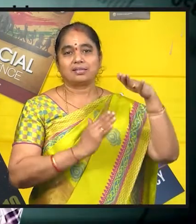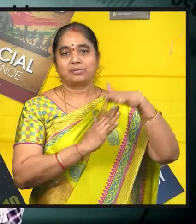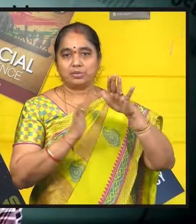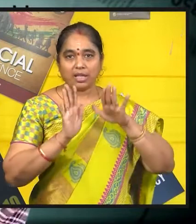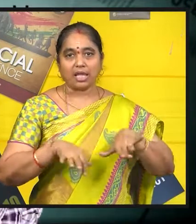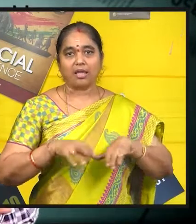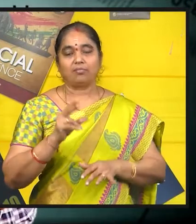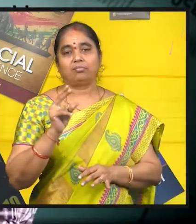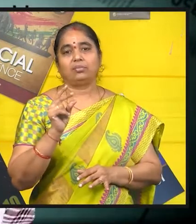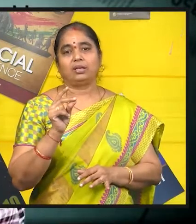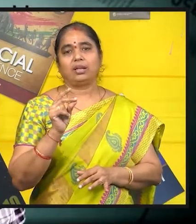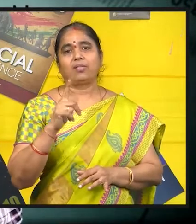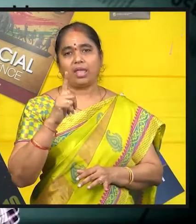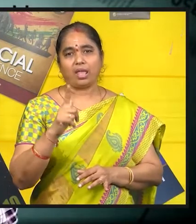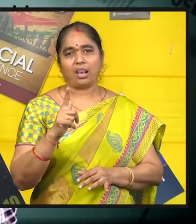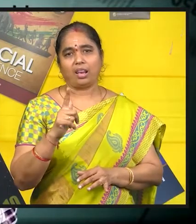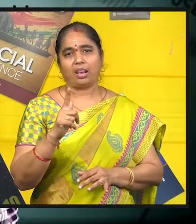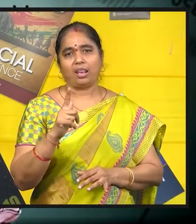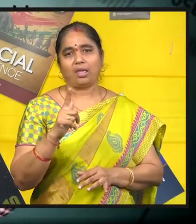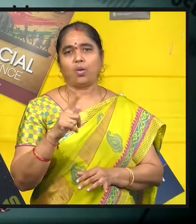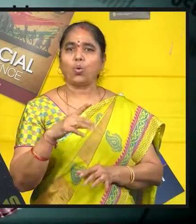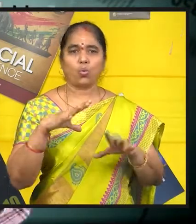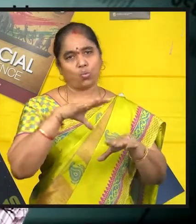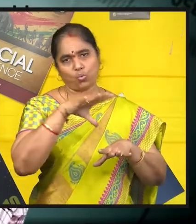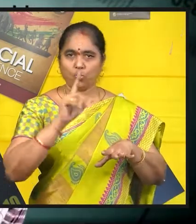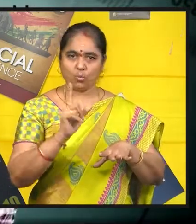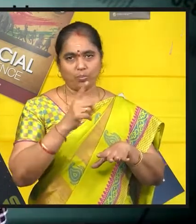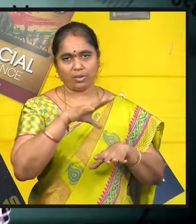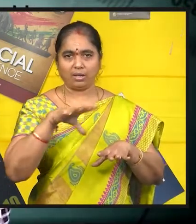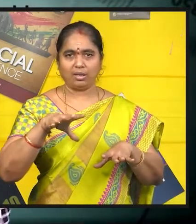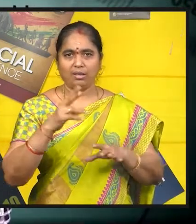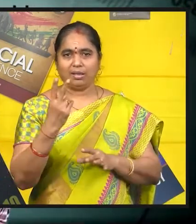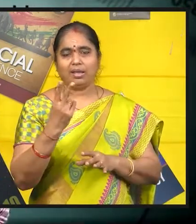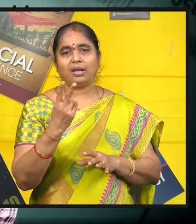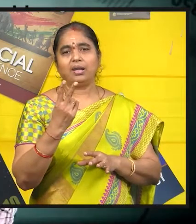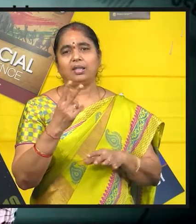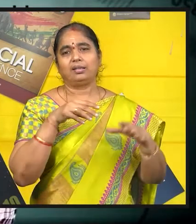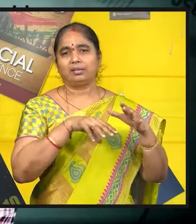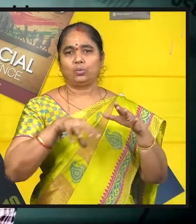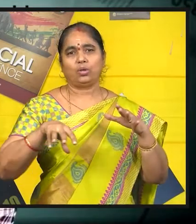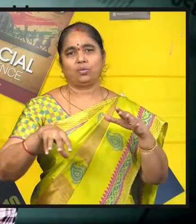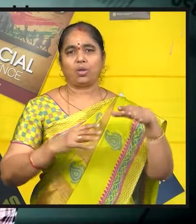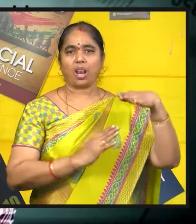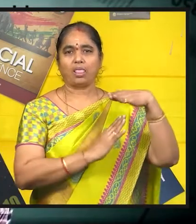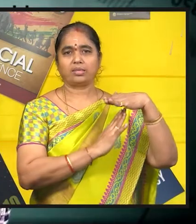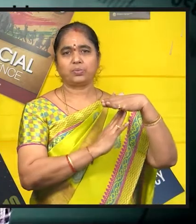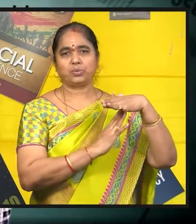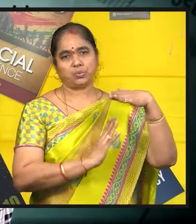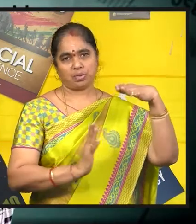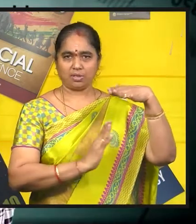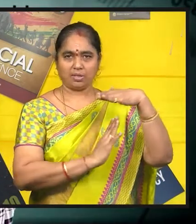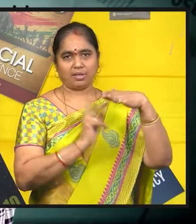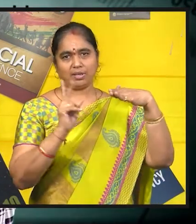முடியும். ரெண்டாவது வர்றோம், எல் ஆற்றல் மட்டத்துக்கு வர்றீங்க, அது ஒரு கூடு. இந்த கூட்டில் ரெண்டு துணை கூடுகள் இருக்க முடியும். என்ன